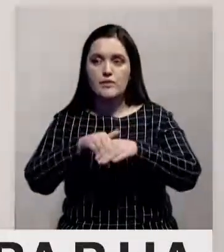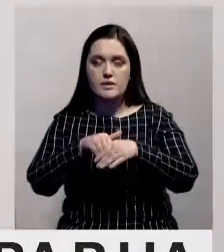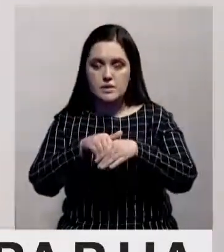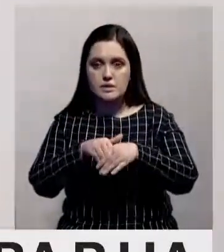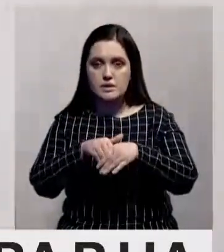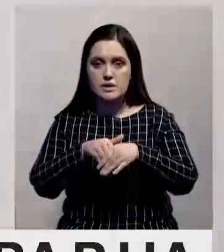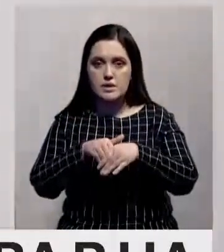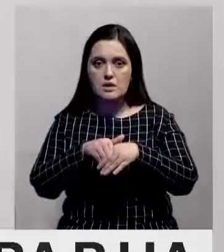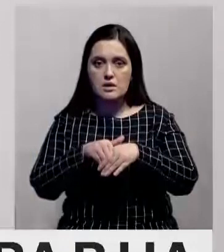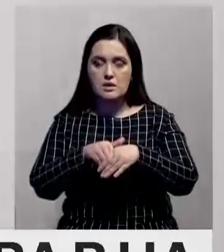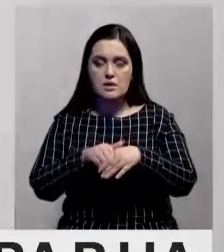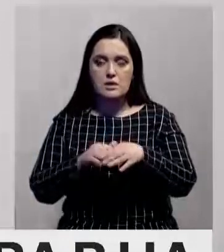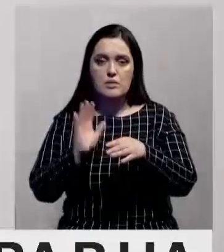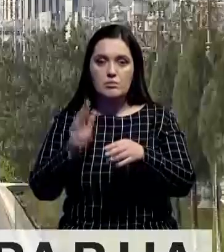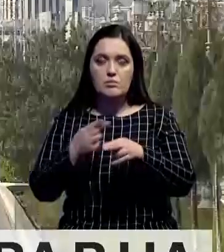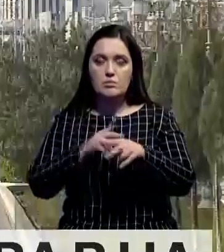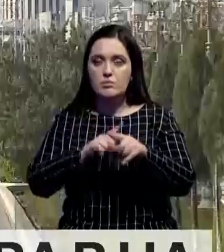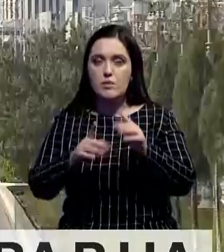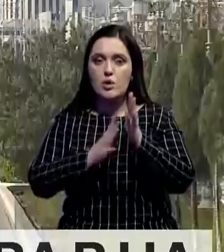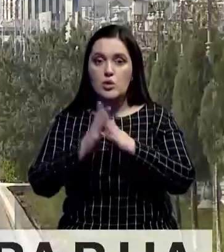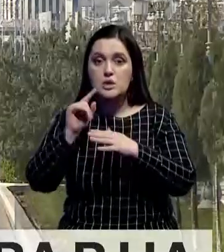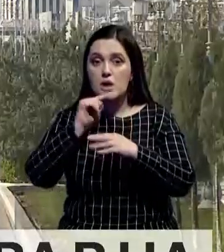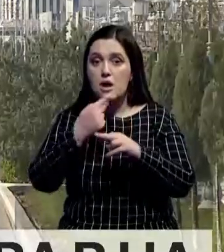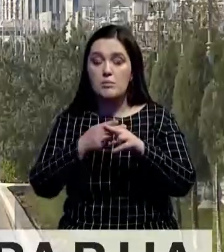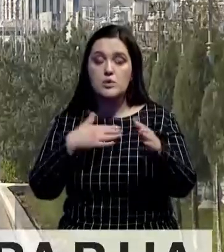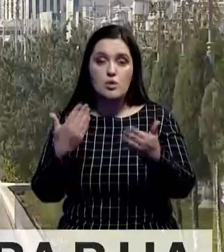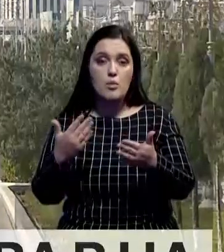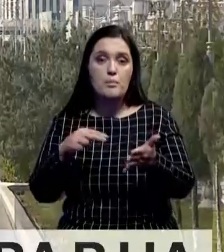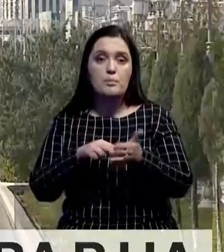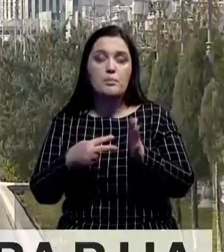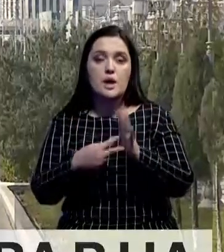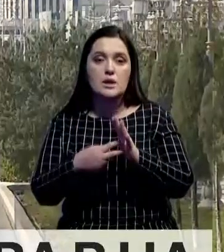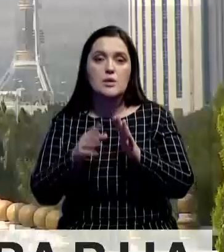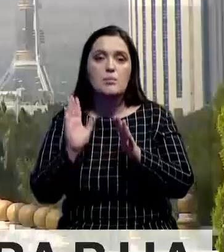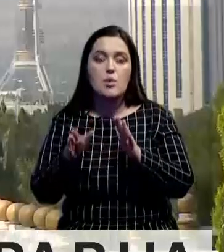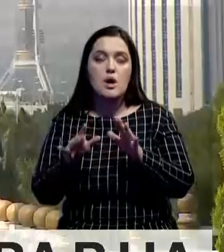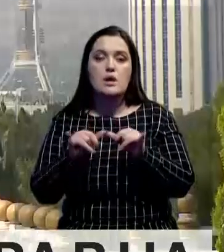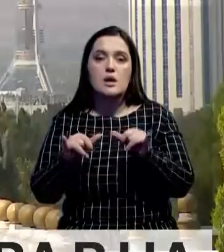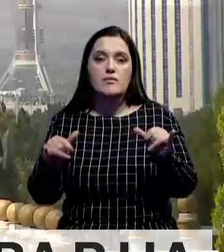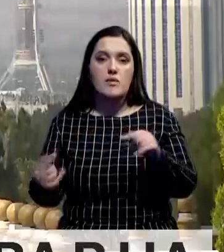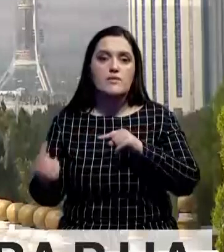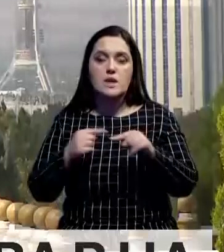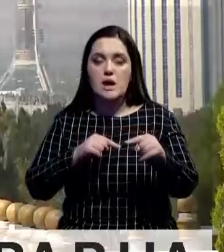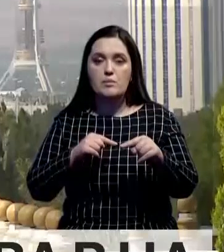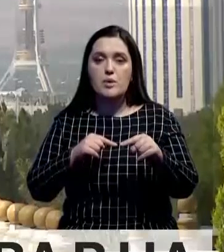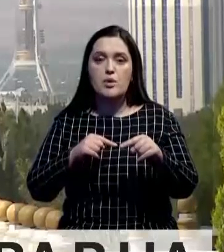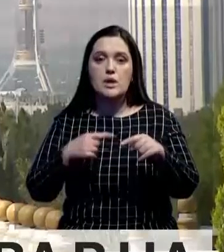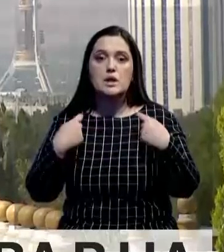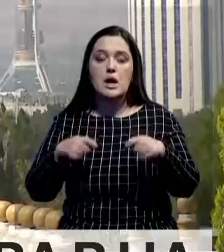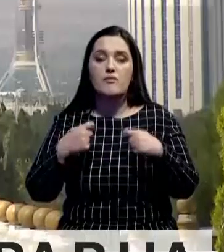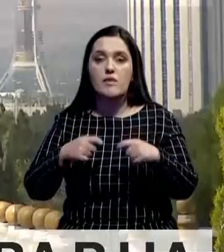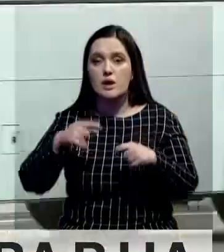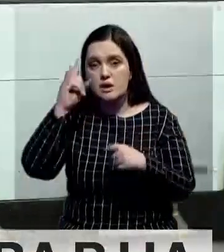будем поджимать темп роста экономики. Поэтому стороны планируют интенсивно развивать взаимную торговлю. К примеру, Казахстан